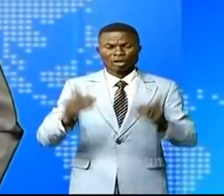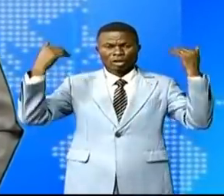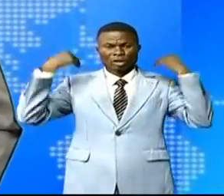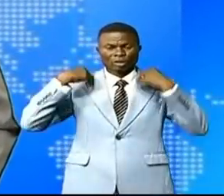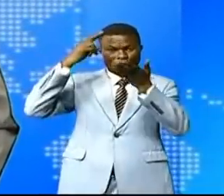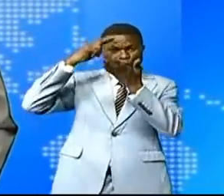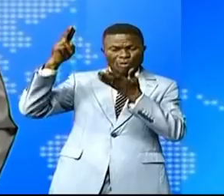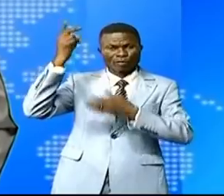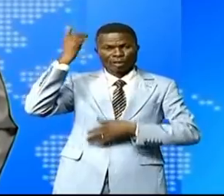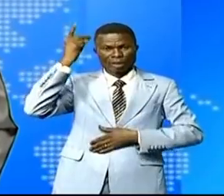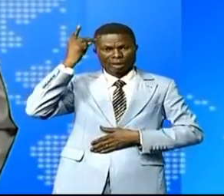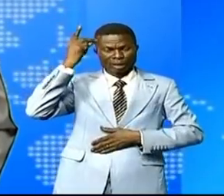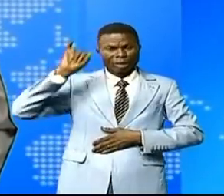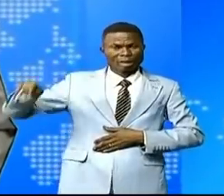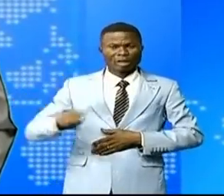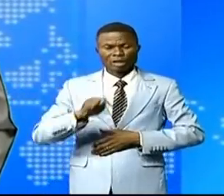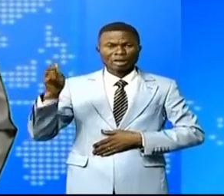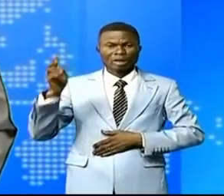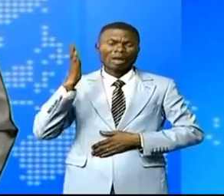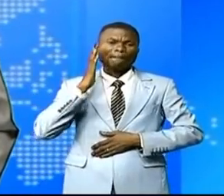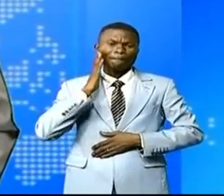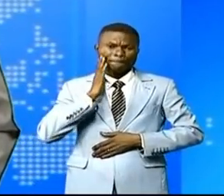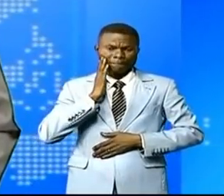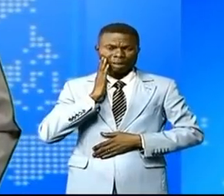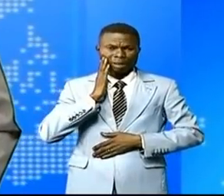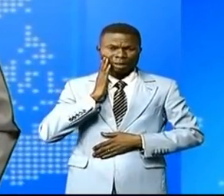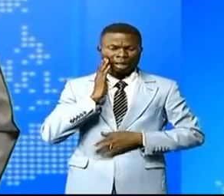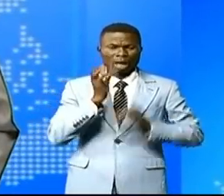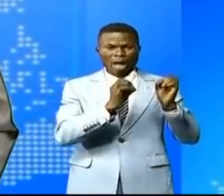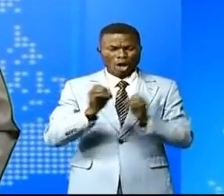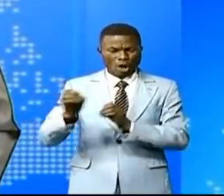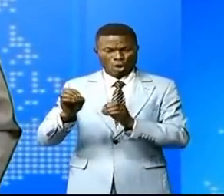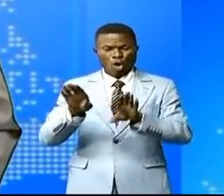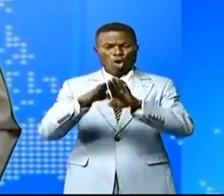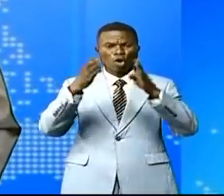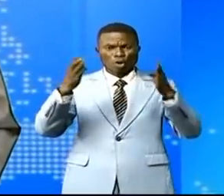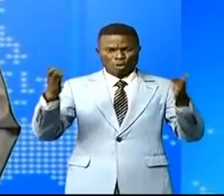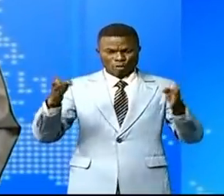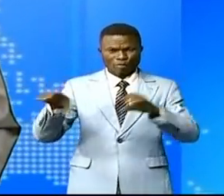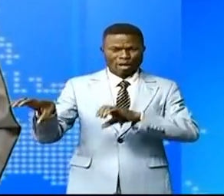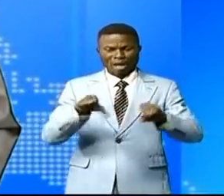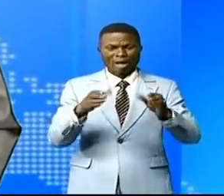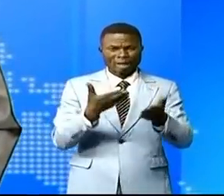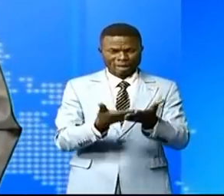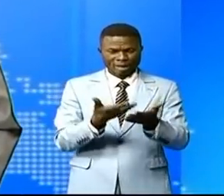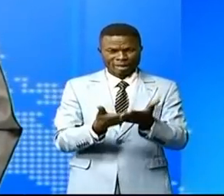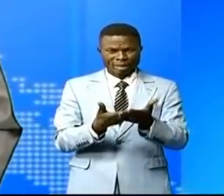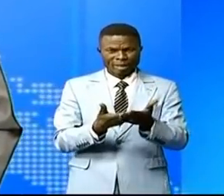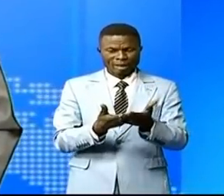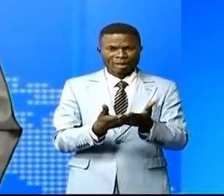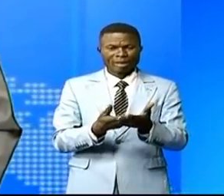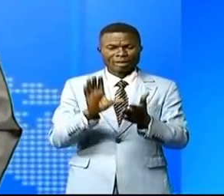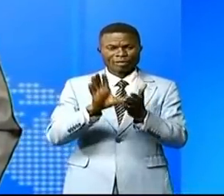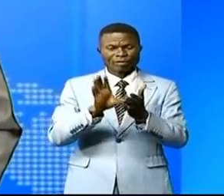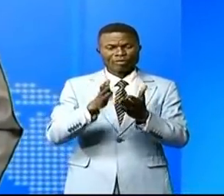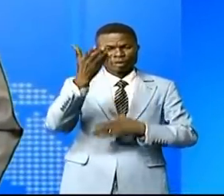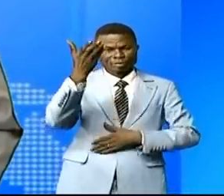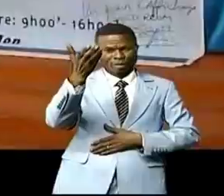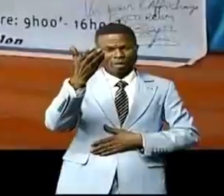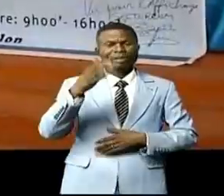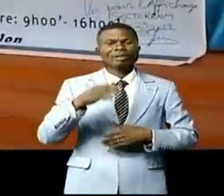l'UNIKIN, Jean-Marie Kayembo, qui a procédé à l'ouverture des travaux. Grâce Maosso était